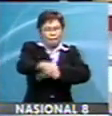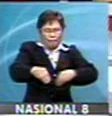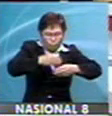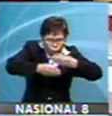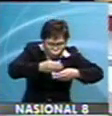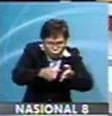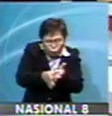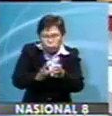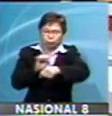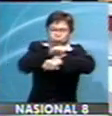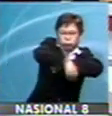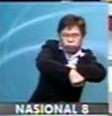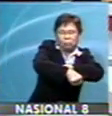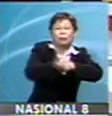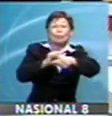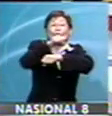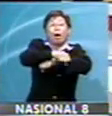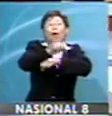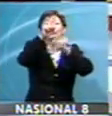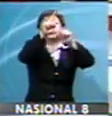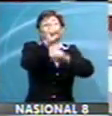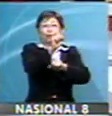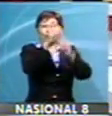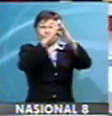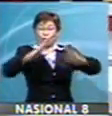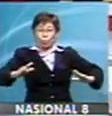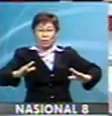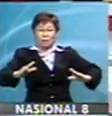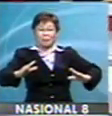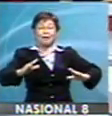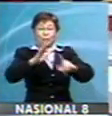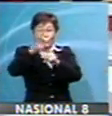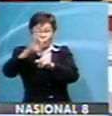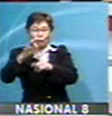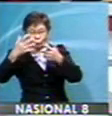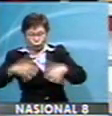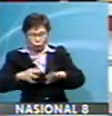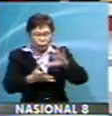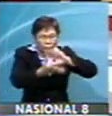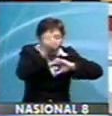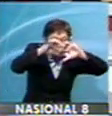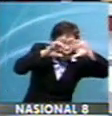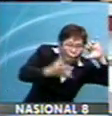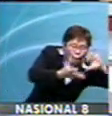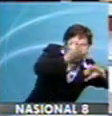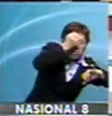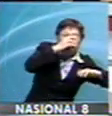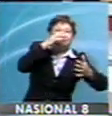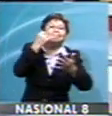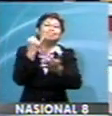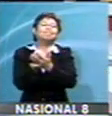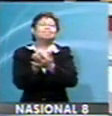heroin di serbu serbuan di Subah rumah dekat sungai Ara Georgetown Pulau Pinang berjaya membongkar kegiatan jenayah